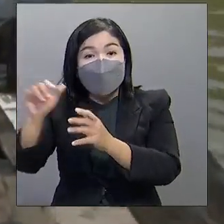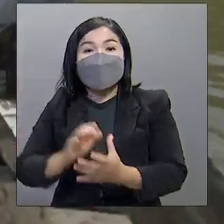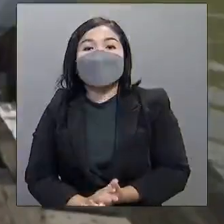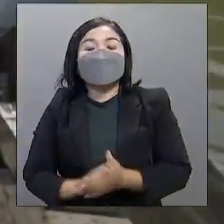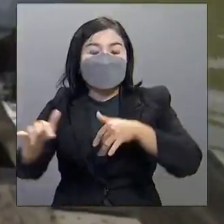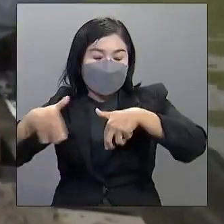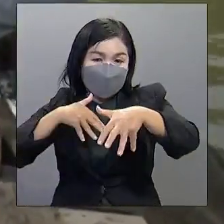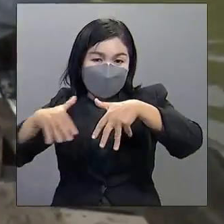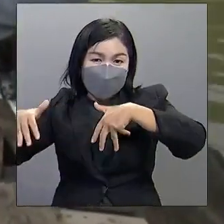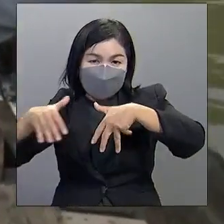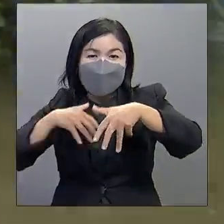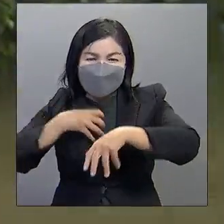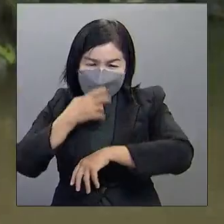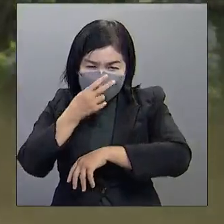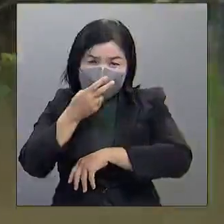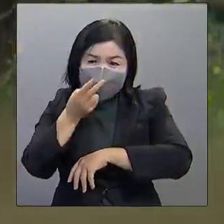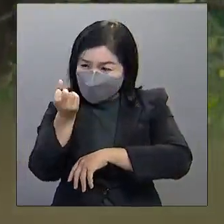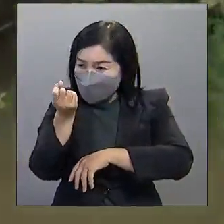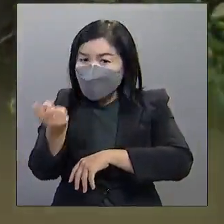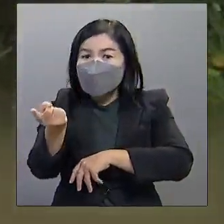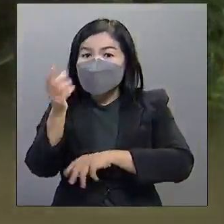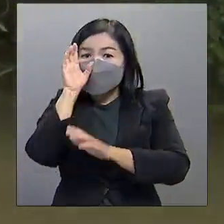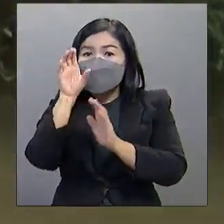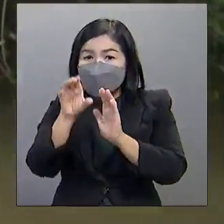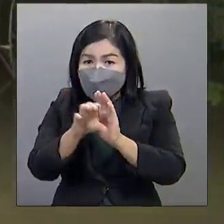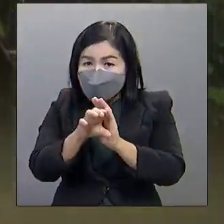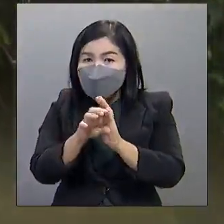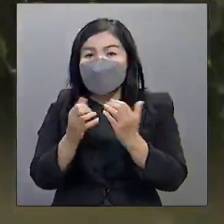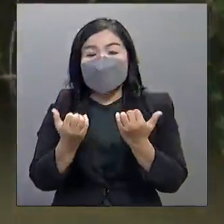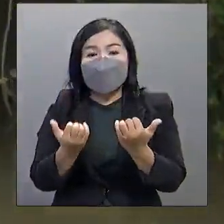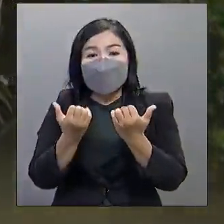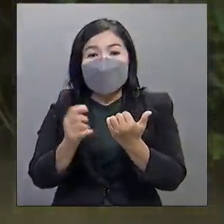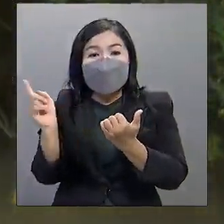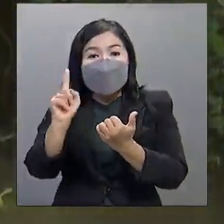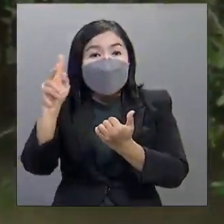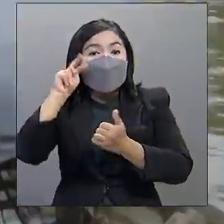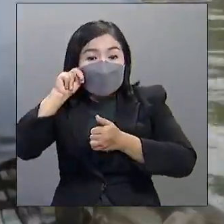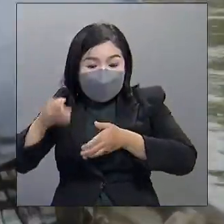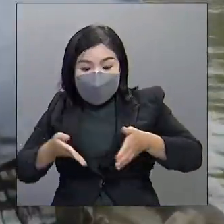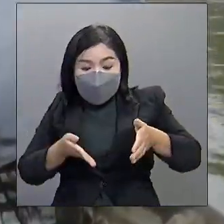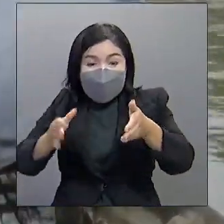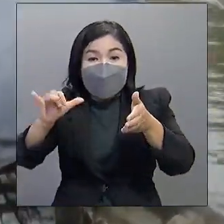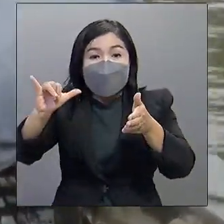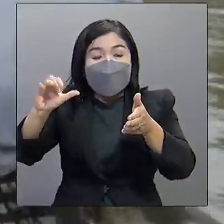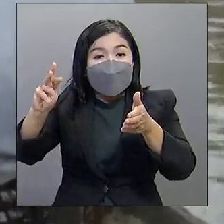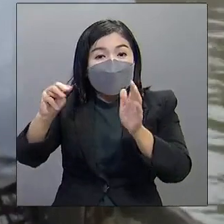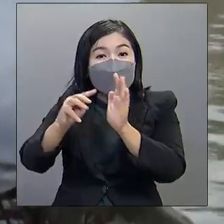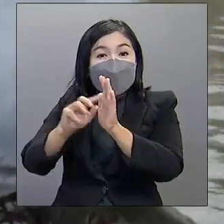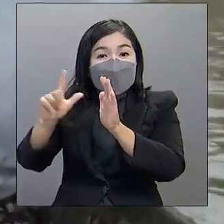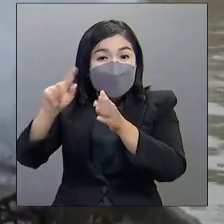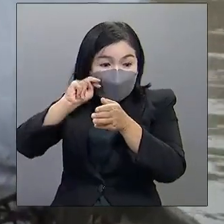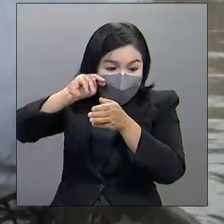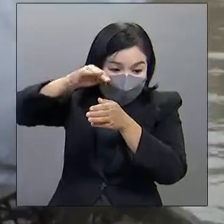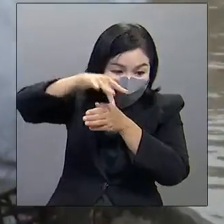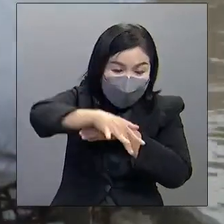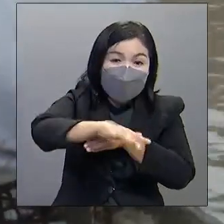คุณผู้ชมคะอยากให้คุณผู้ชมไปเห็นภาพบรรยากาศสดๆในเวลานี้ตรงริมแม่น้ำมูลนะคะที่ฉันบอกว่าน้ำทะลักเข้ามาฝั่งของ